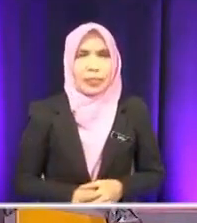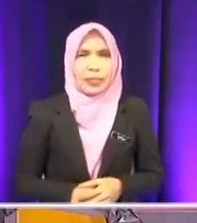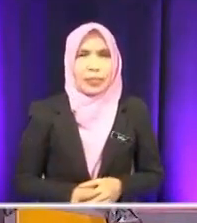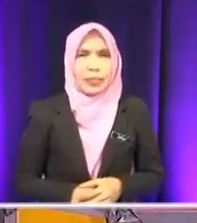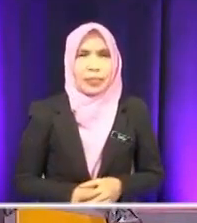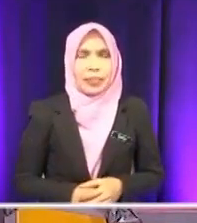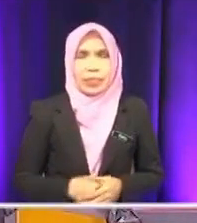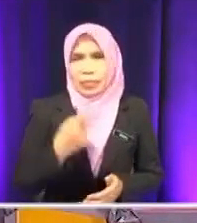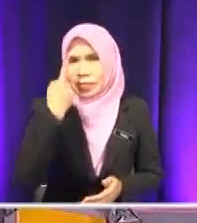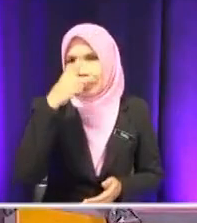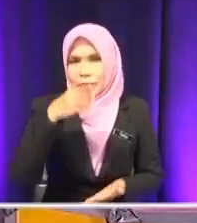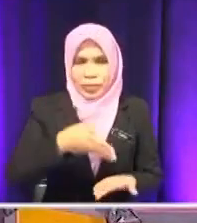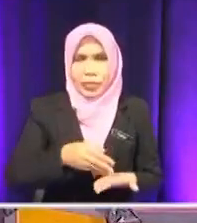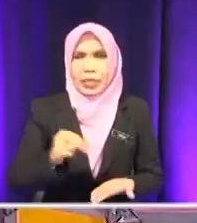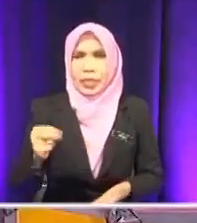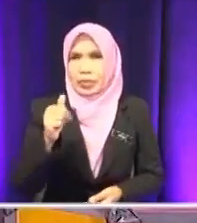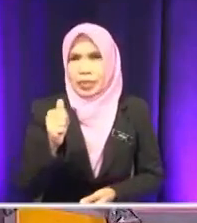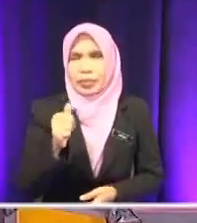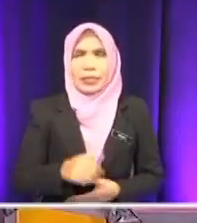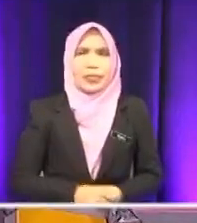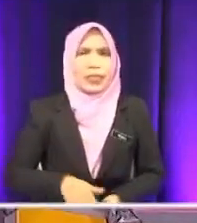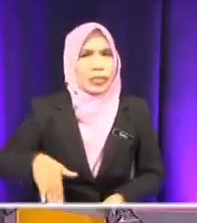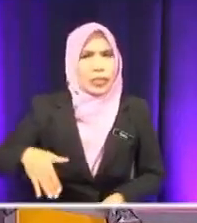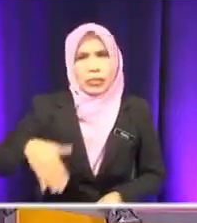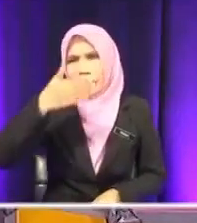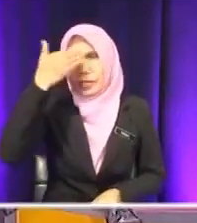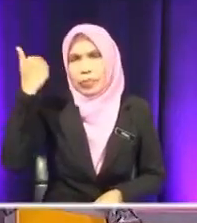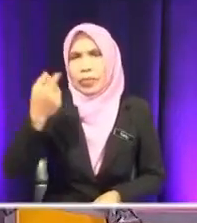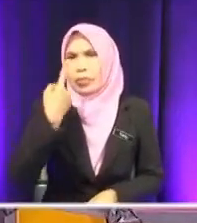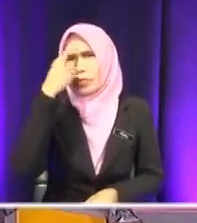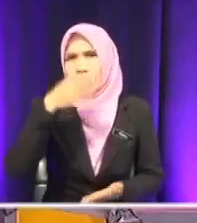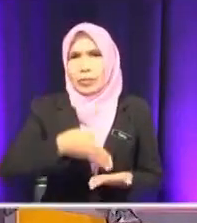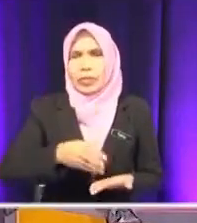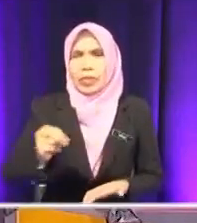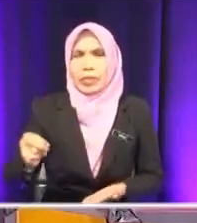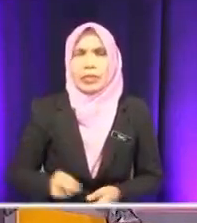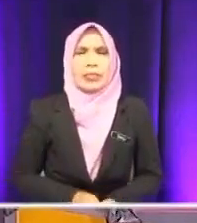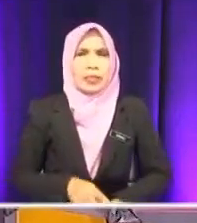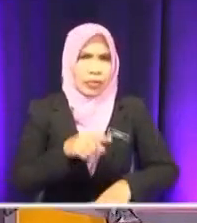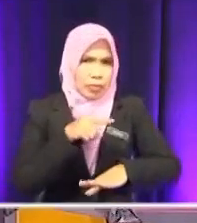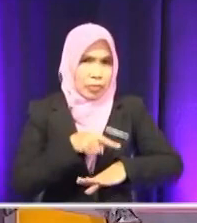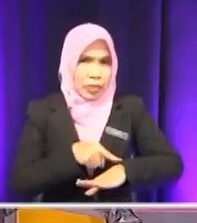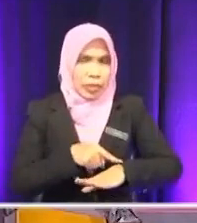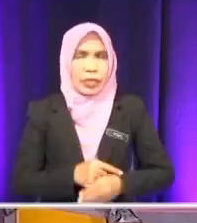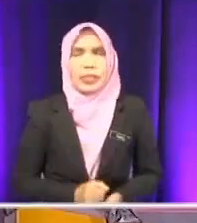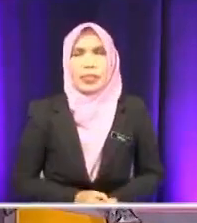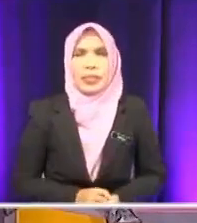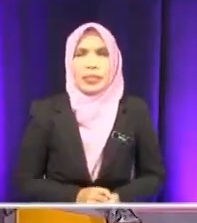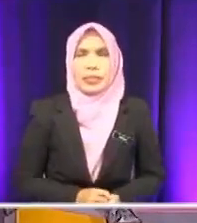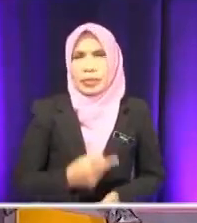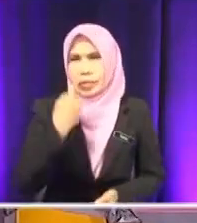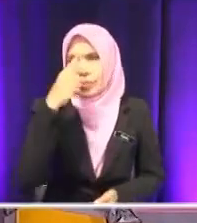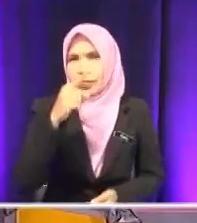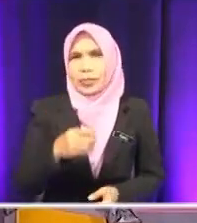bahagian Sebelum saya gitu lupa untuk bahagia untuk menjawab adalah